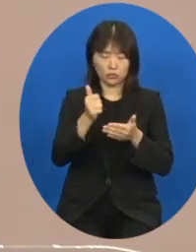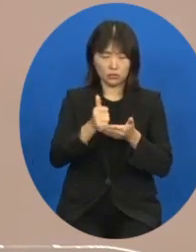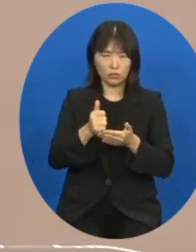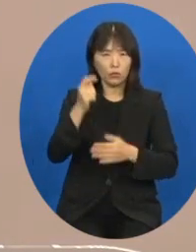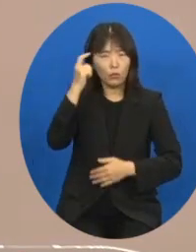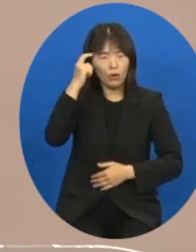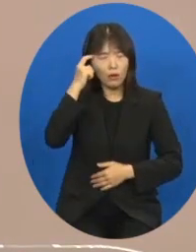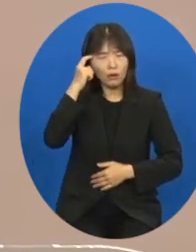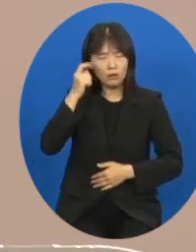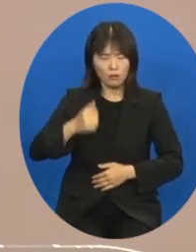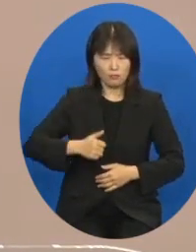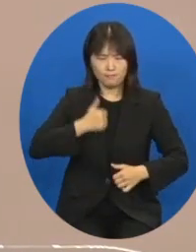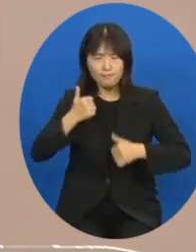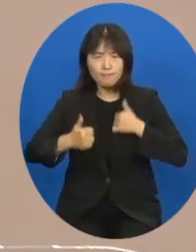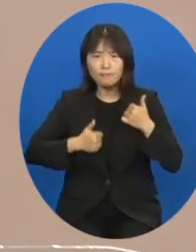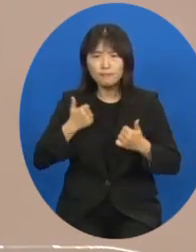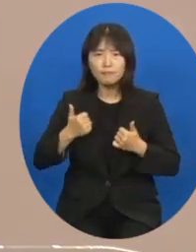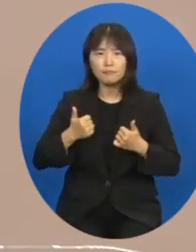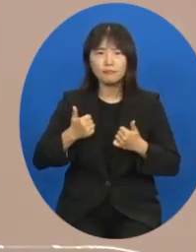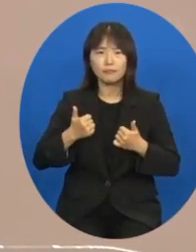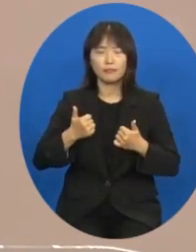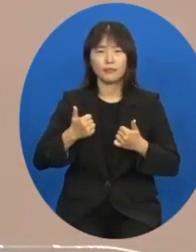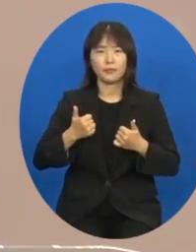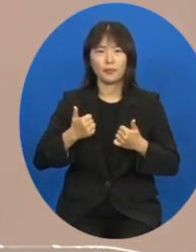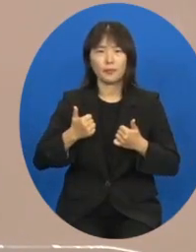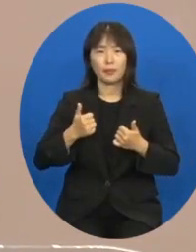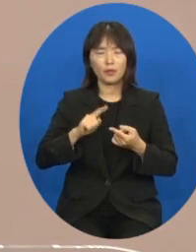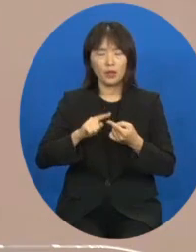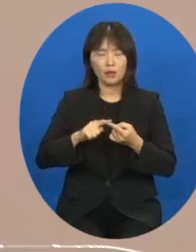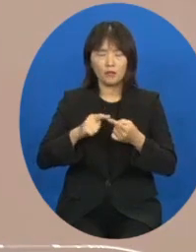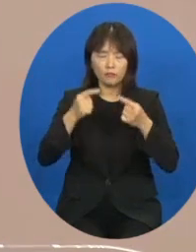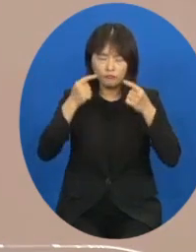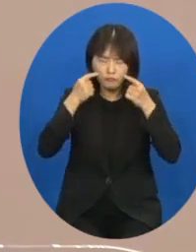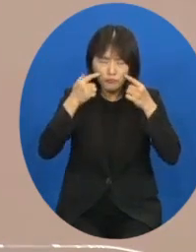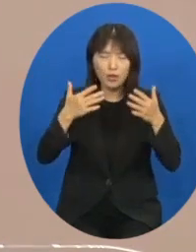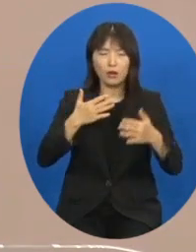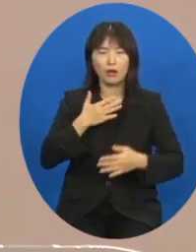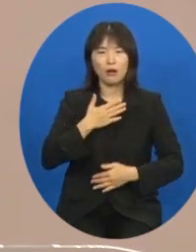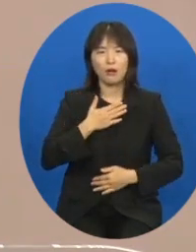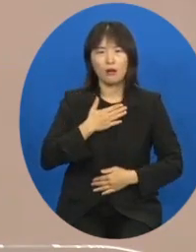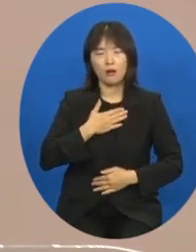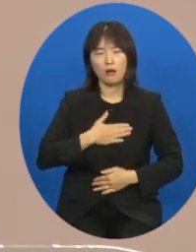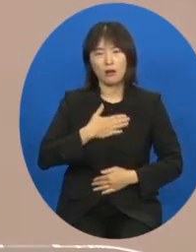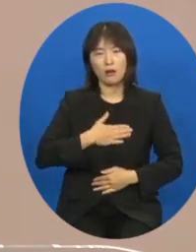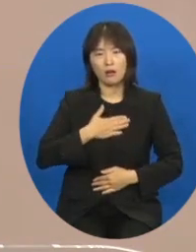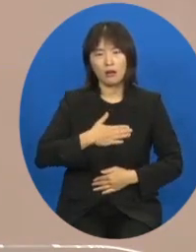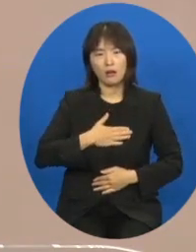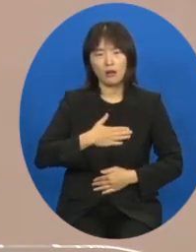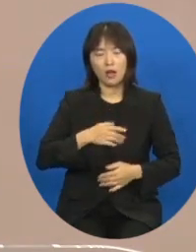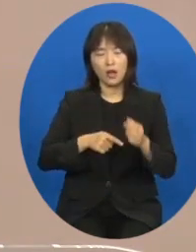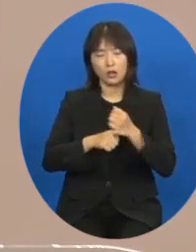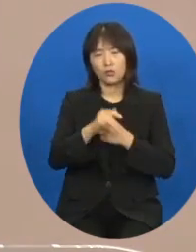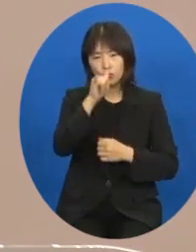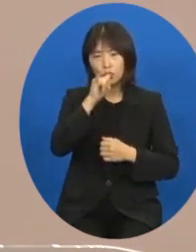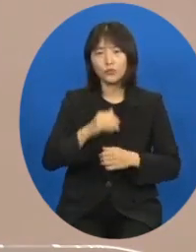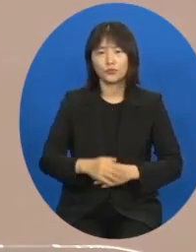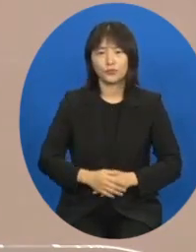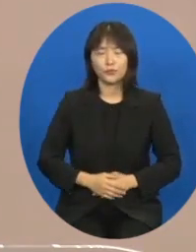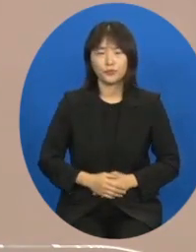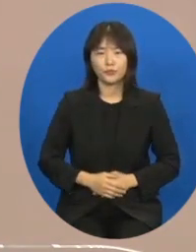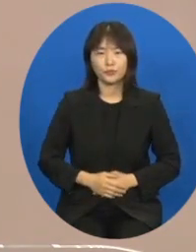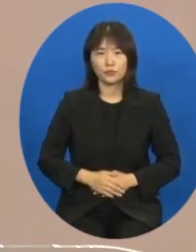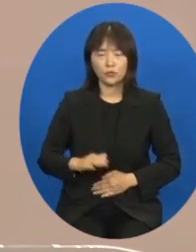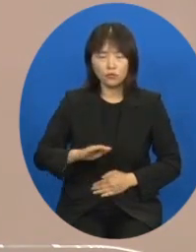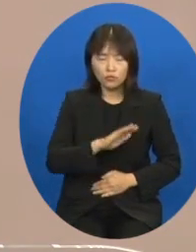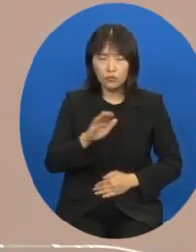왜 이렇게 화를 내신 것인지를 우리가 분명히 알아야 될 이유가 있습니다.